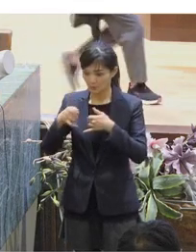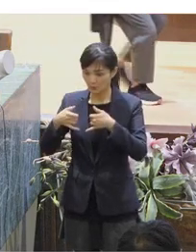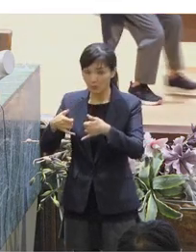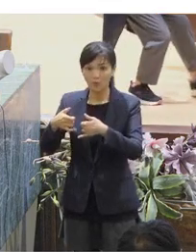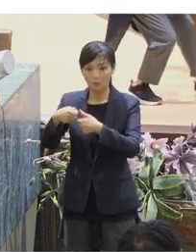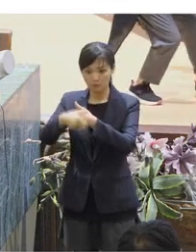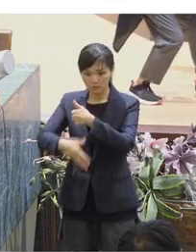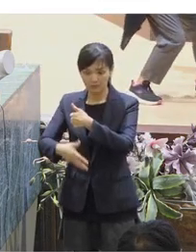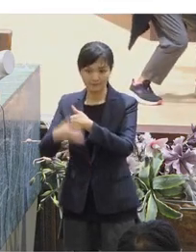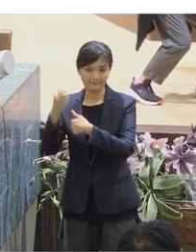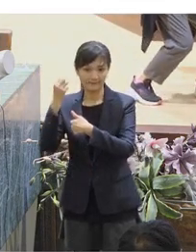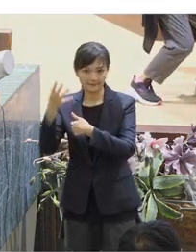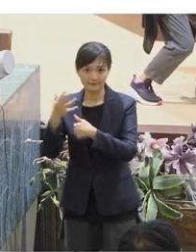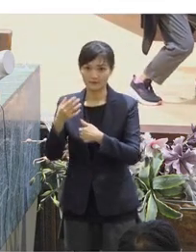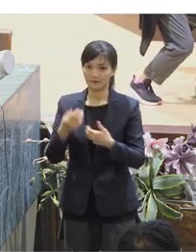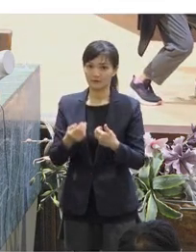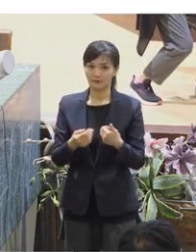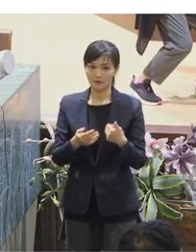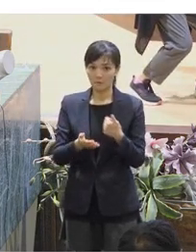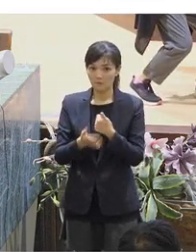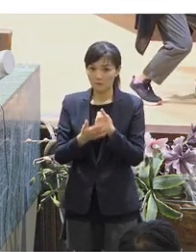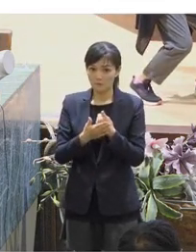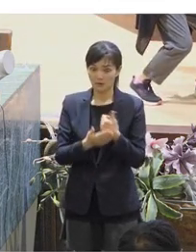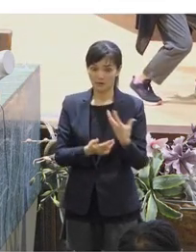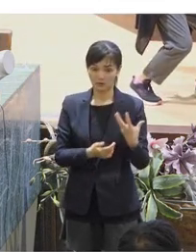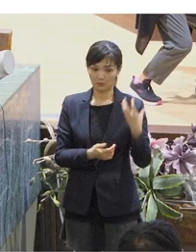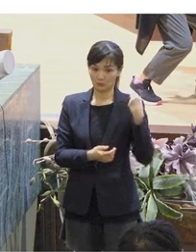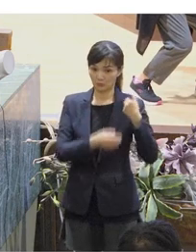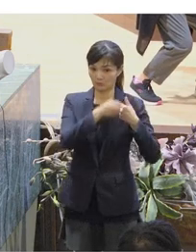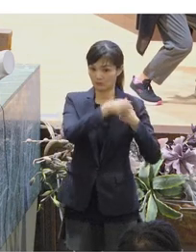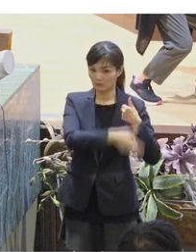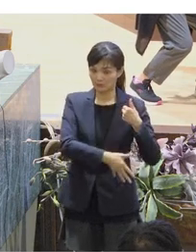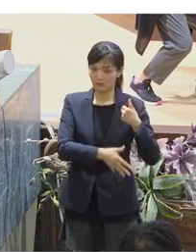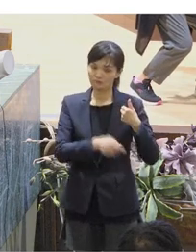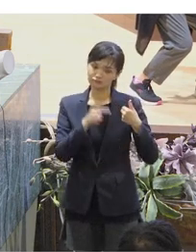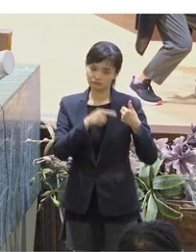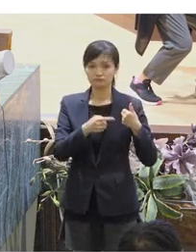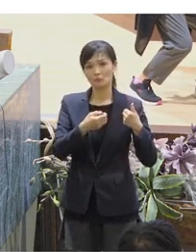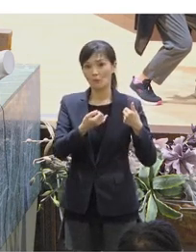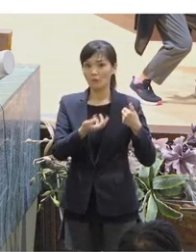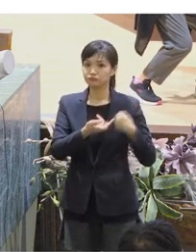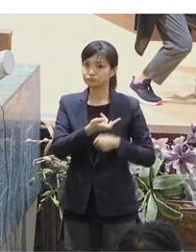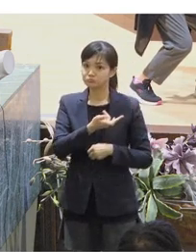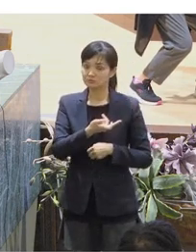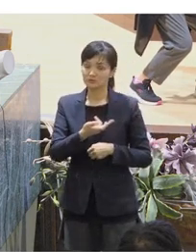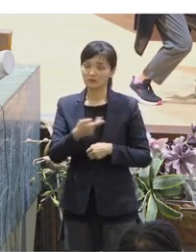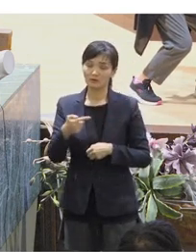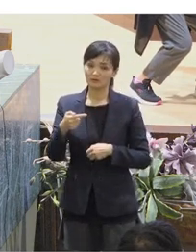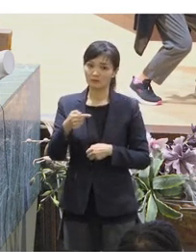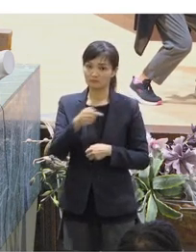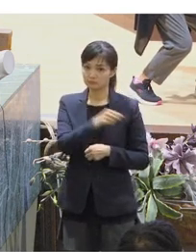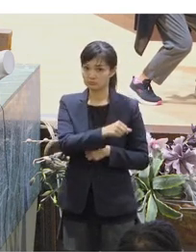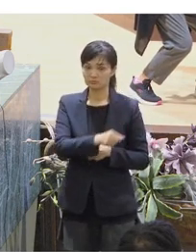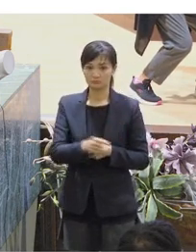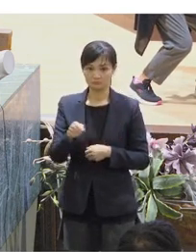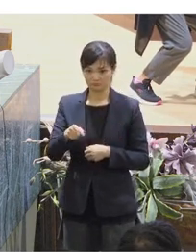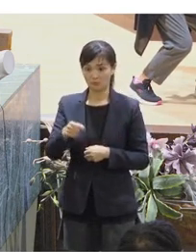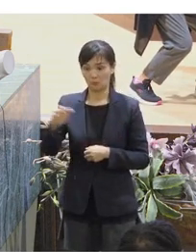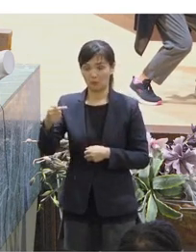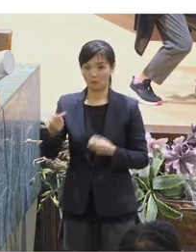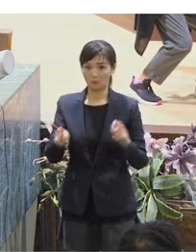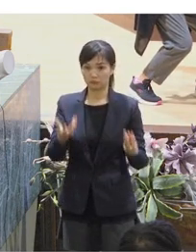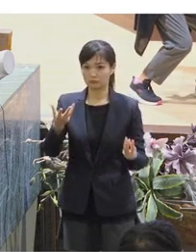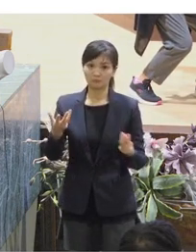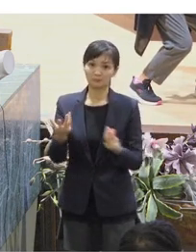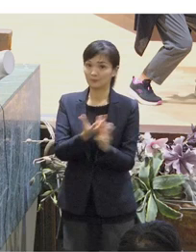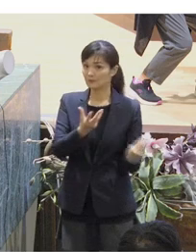了，让旧的系统慢慢大家觉得就是不怎样，然后慢慢来用新的系统。那这个新的系统当然就是刚才讲到